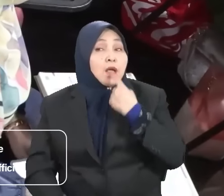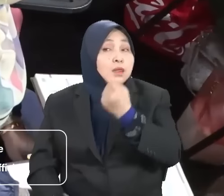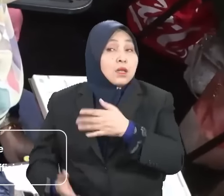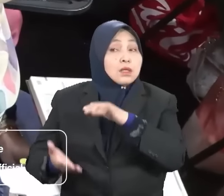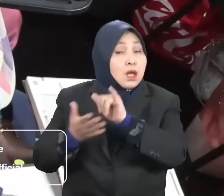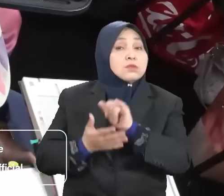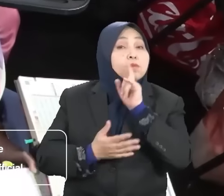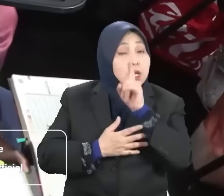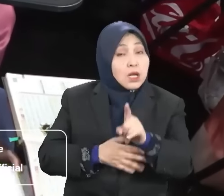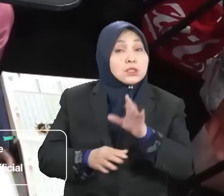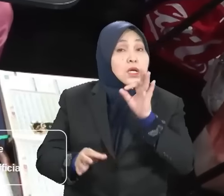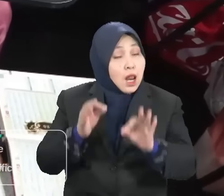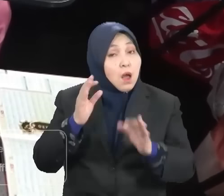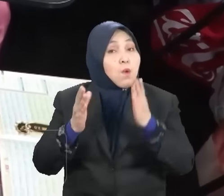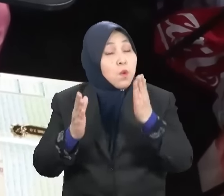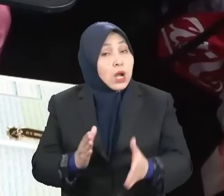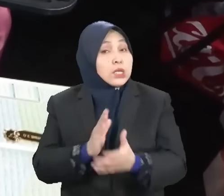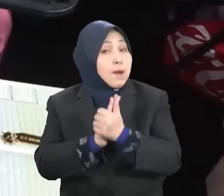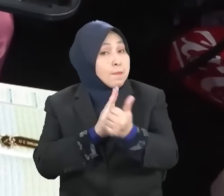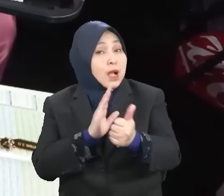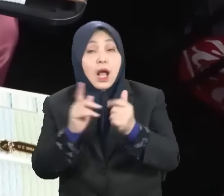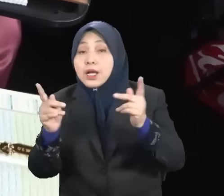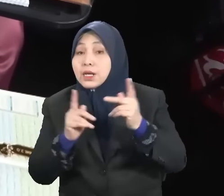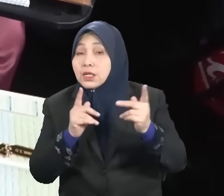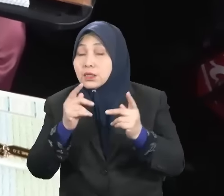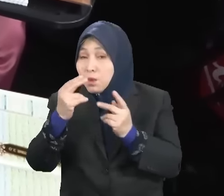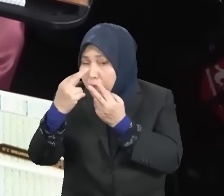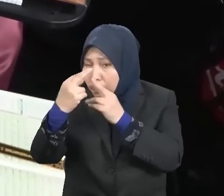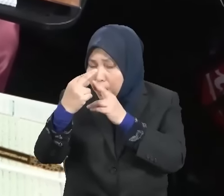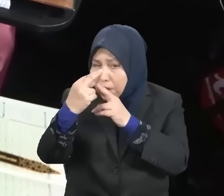kalau orang yang peka Kristen